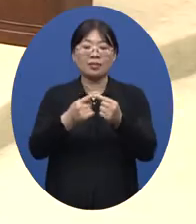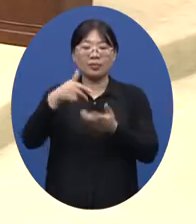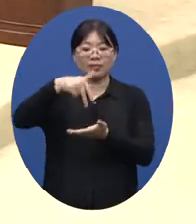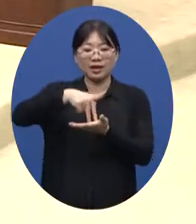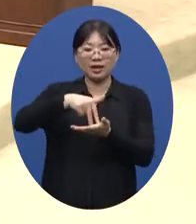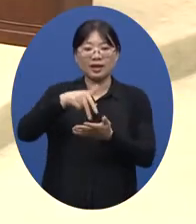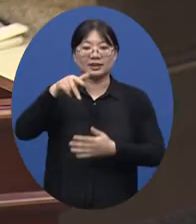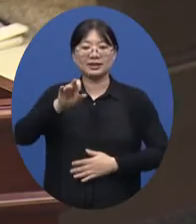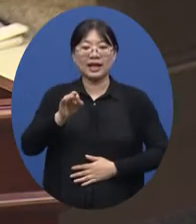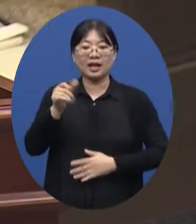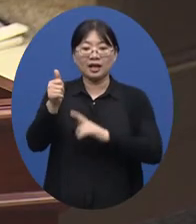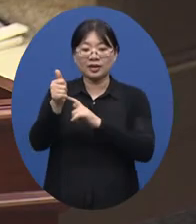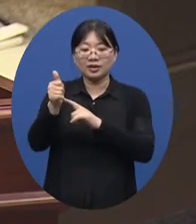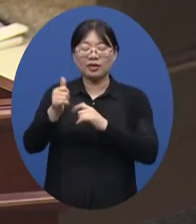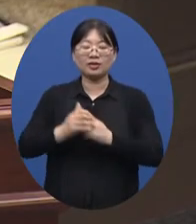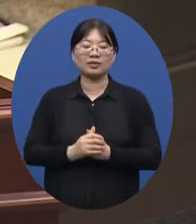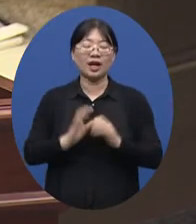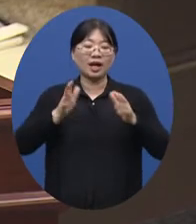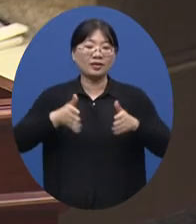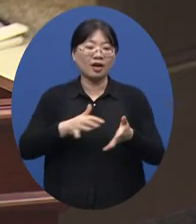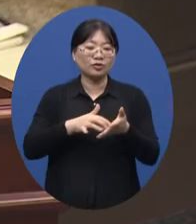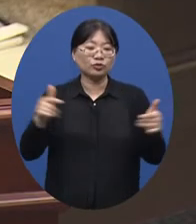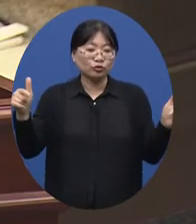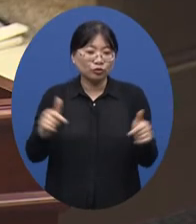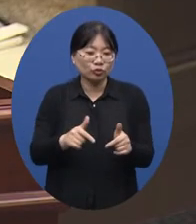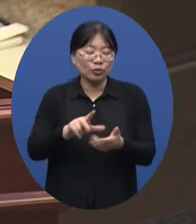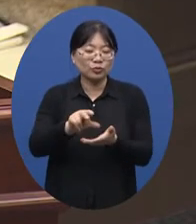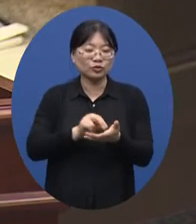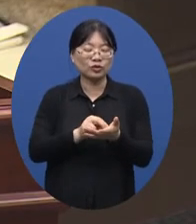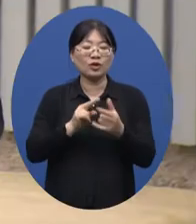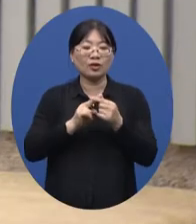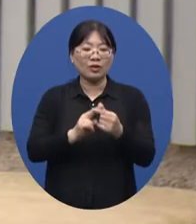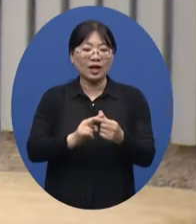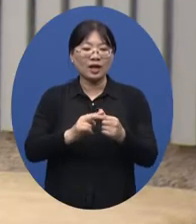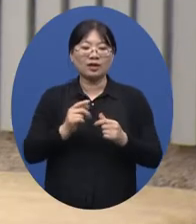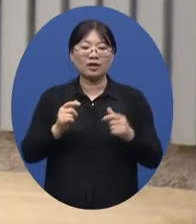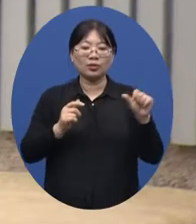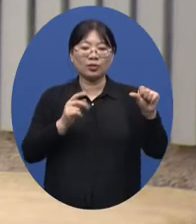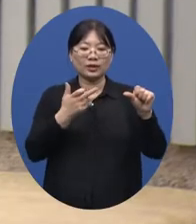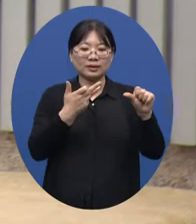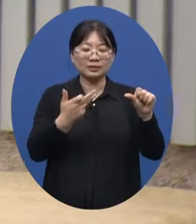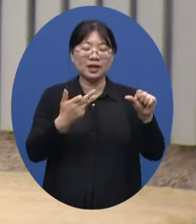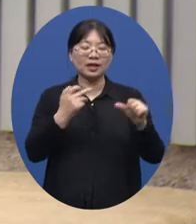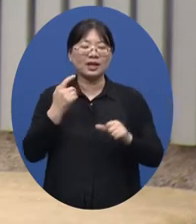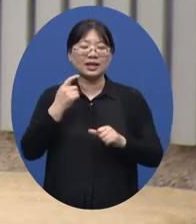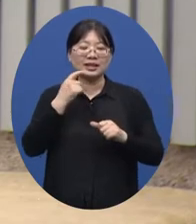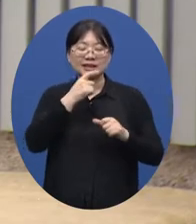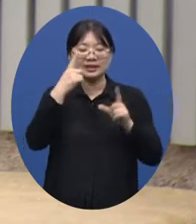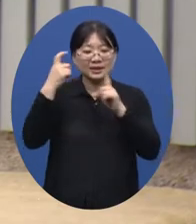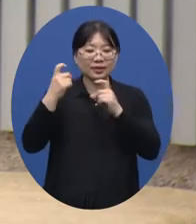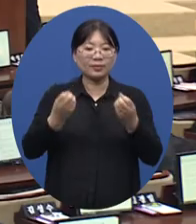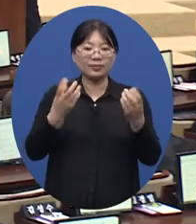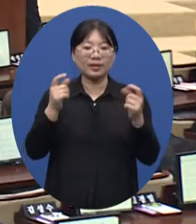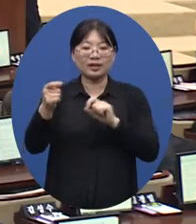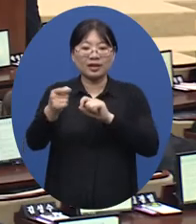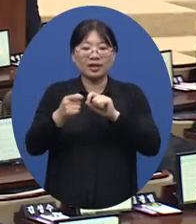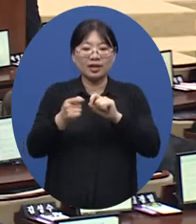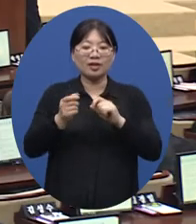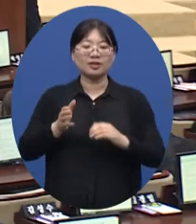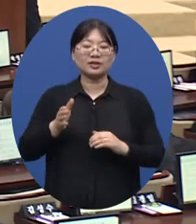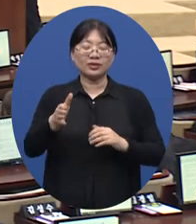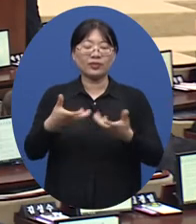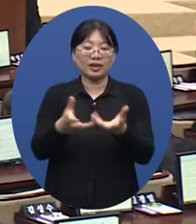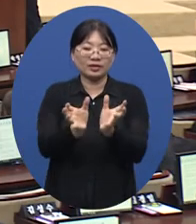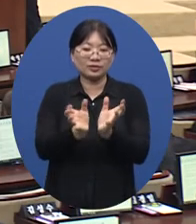오른 장대석 의원과 는 저출산 대책과 더불어 5.18 민주화운동 기념일을 앞두고 민주시민 교육 에 대한 전담 조직의